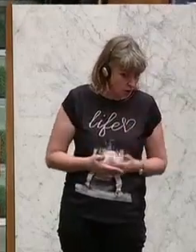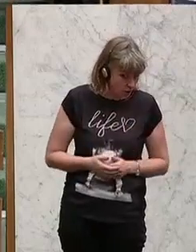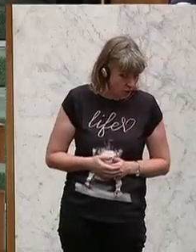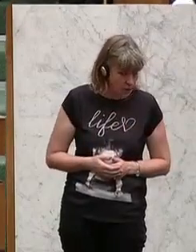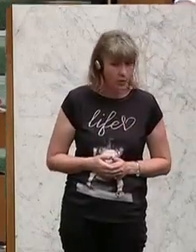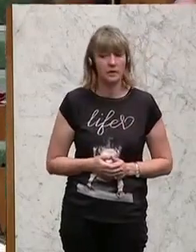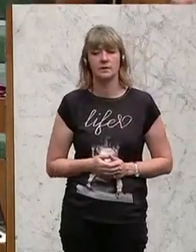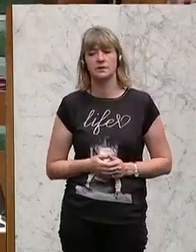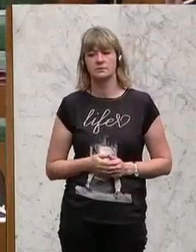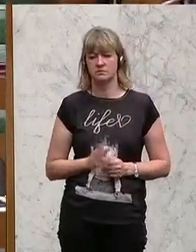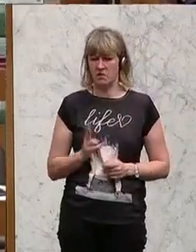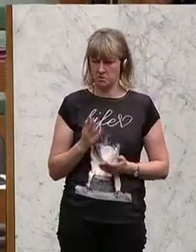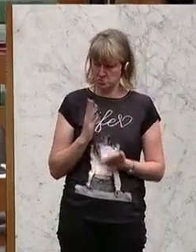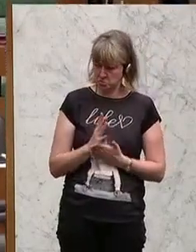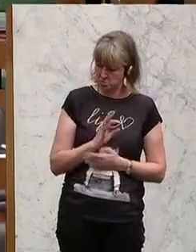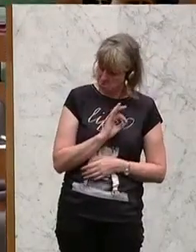Denn es ist schon